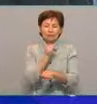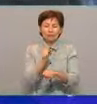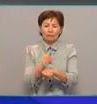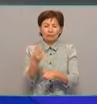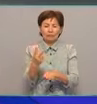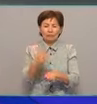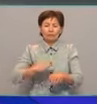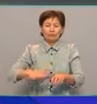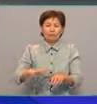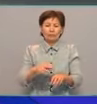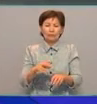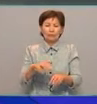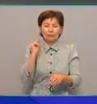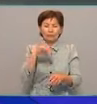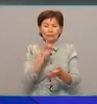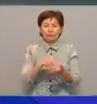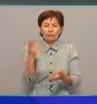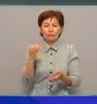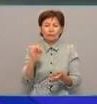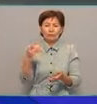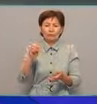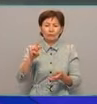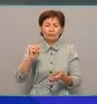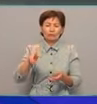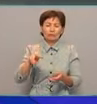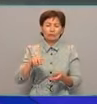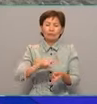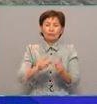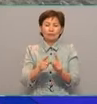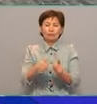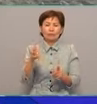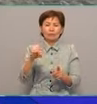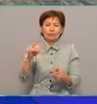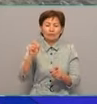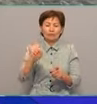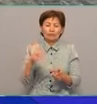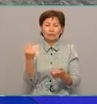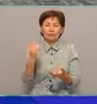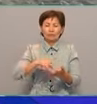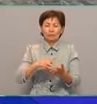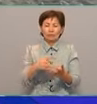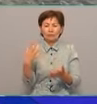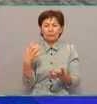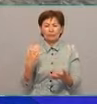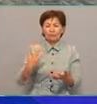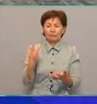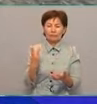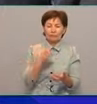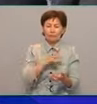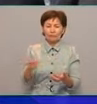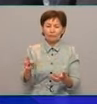Цитадель көне қалашық орнын ашық аспан астындағы мұражайға айналдыру үшін қазынадан биылға 502 миллион теңге қаралған.